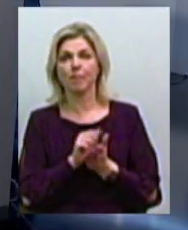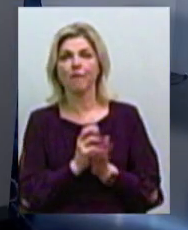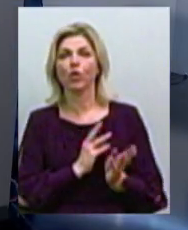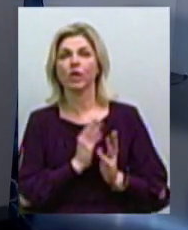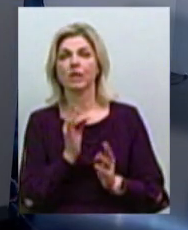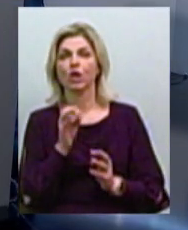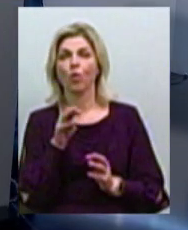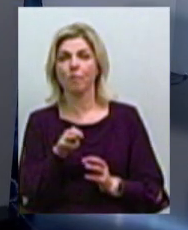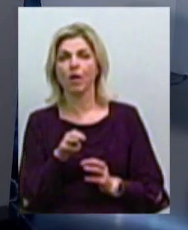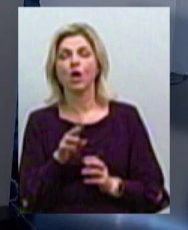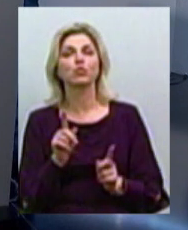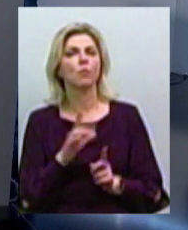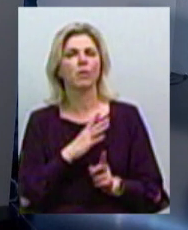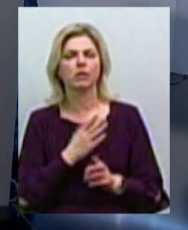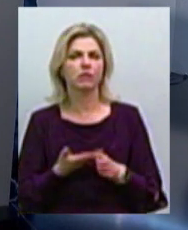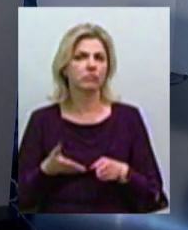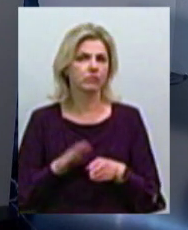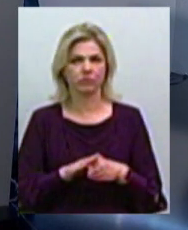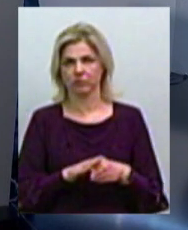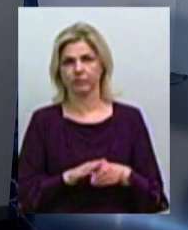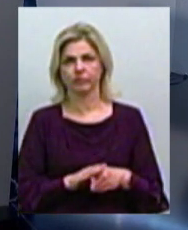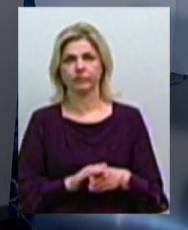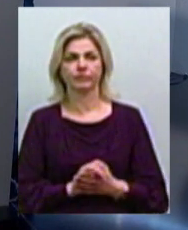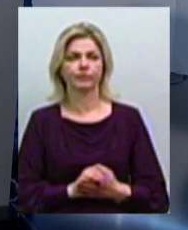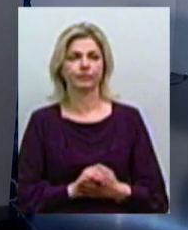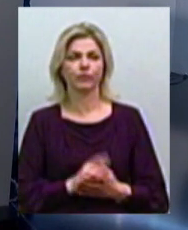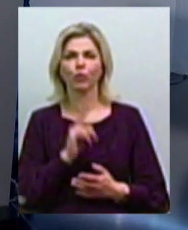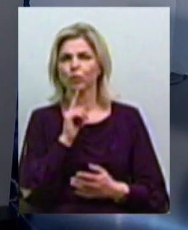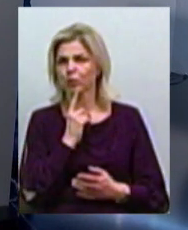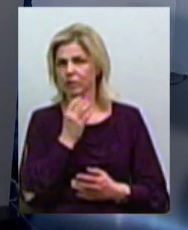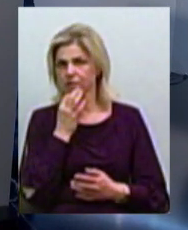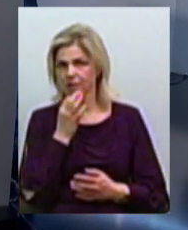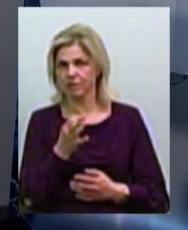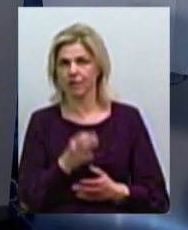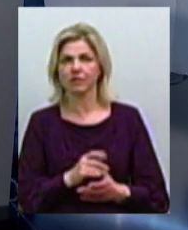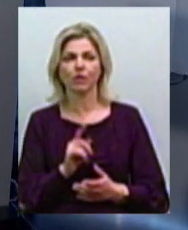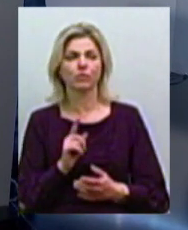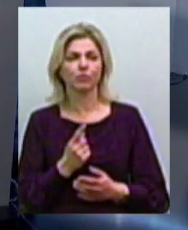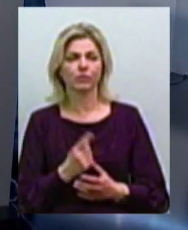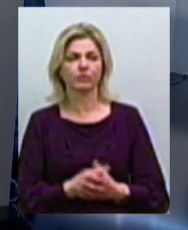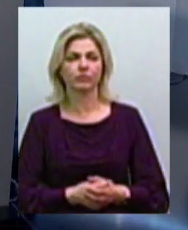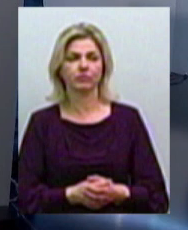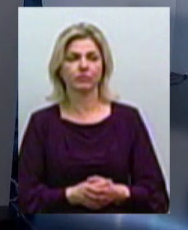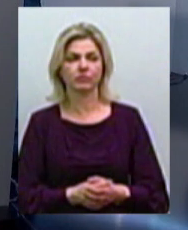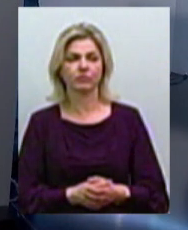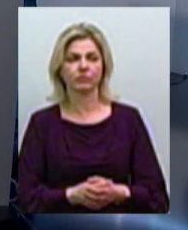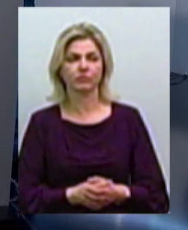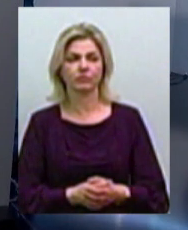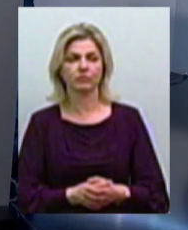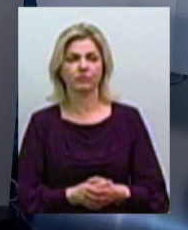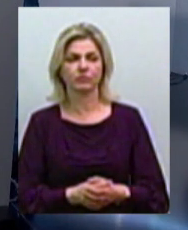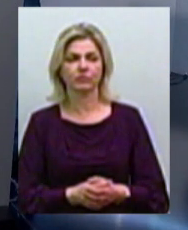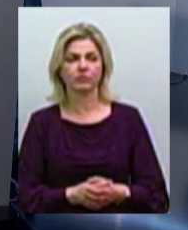що було найскладнішим? Важко сказати, що було найскладніше, тому що ну, на той